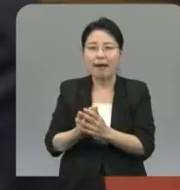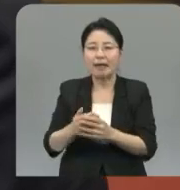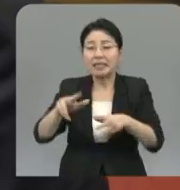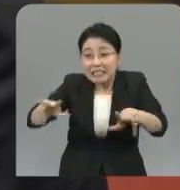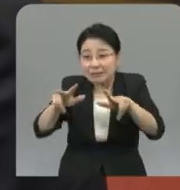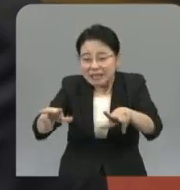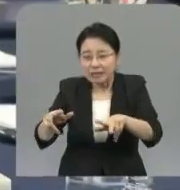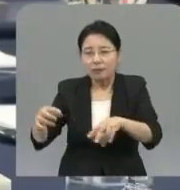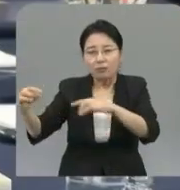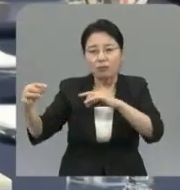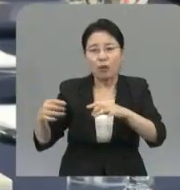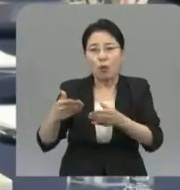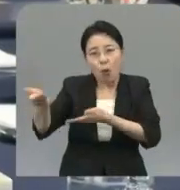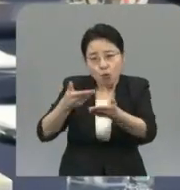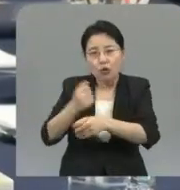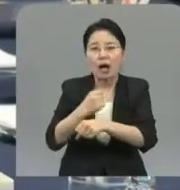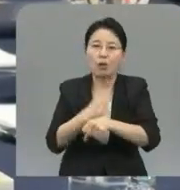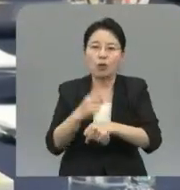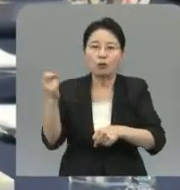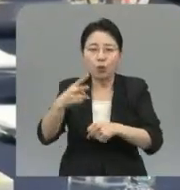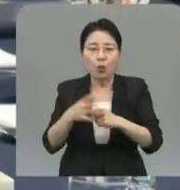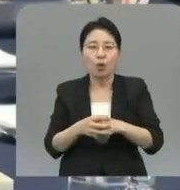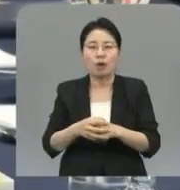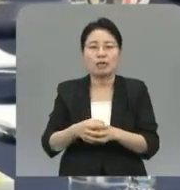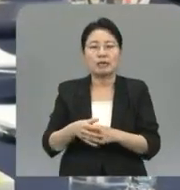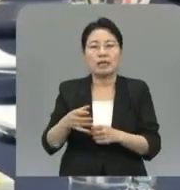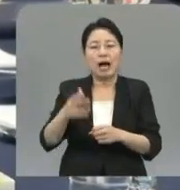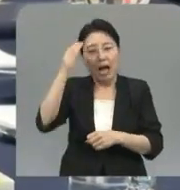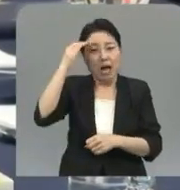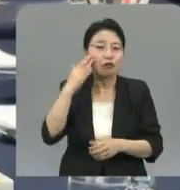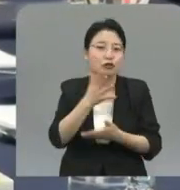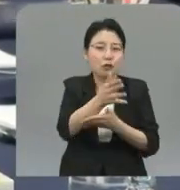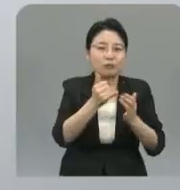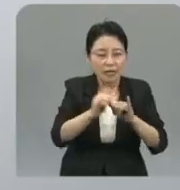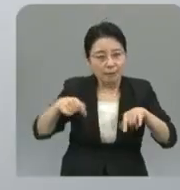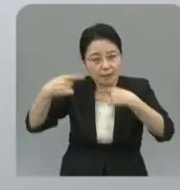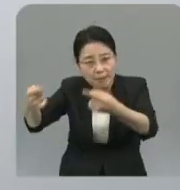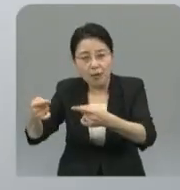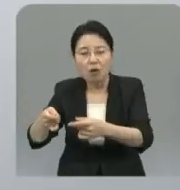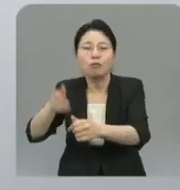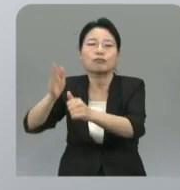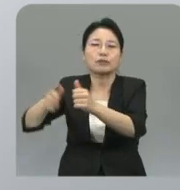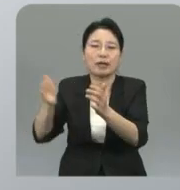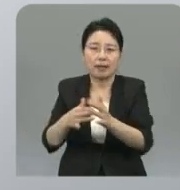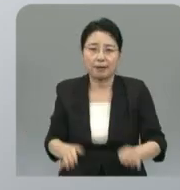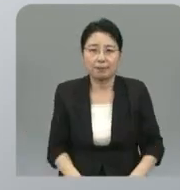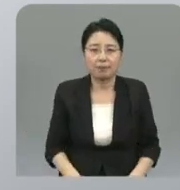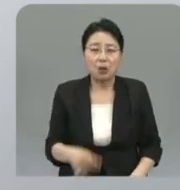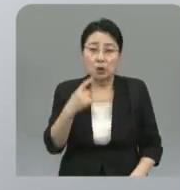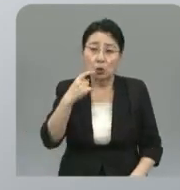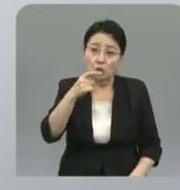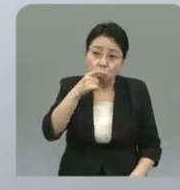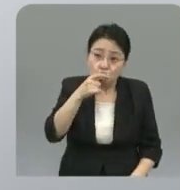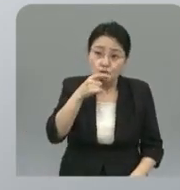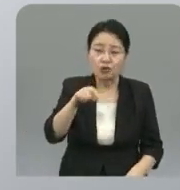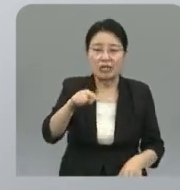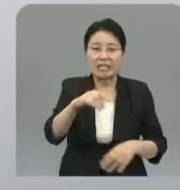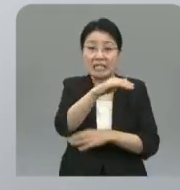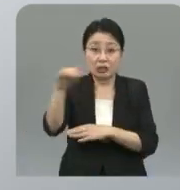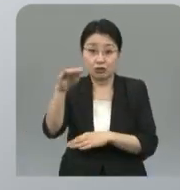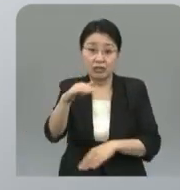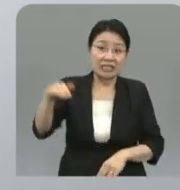dan keselamatan masyarakat sebelum menyatakan bahwa Soul menghormati laporan akhir yang dikeluarkan oleh badan tenaga atau internasional